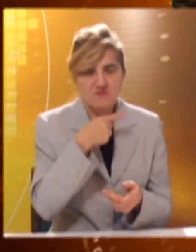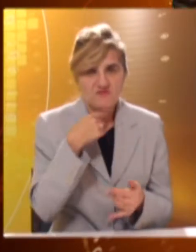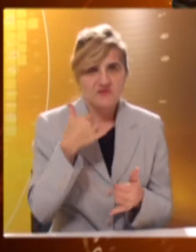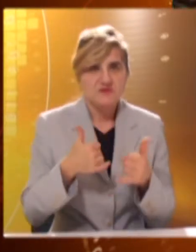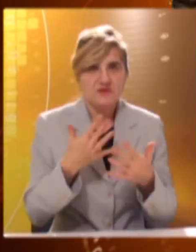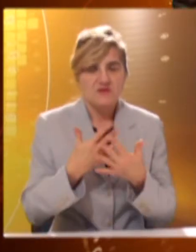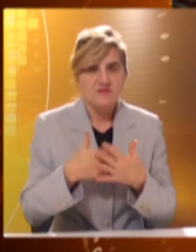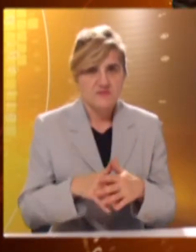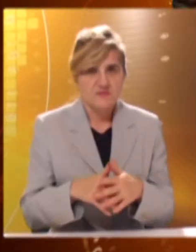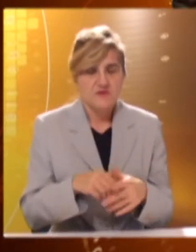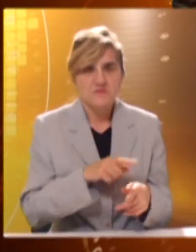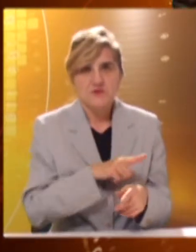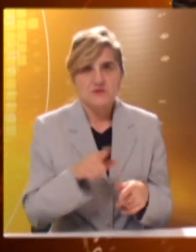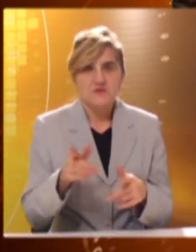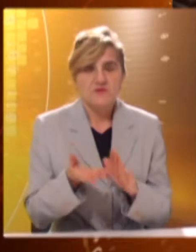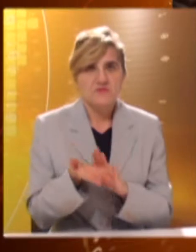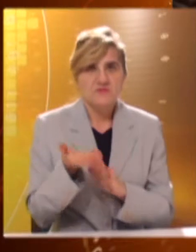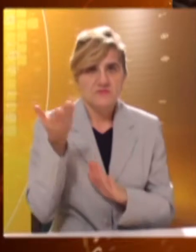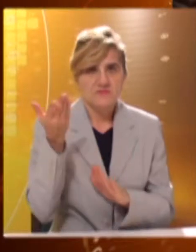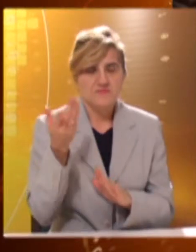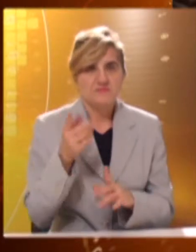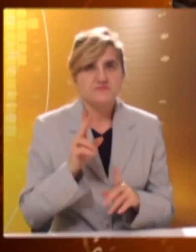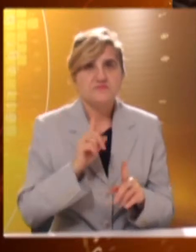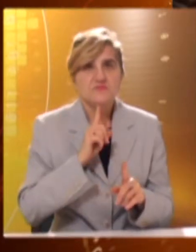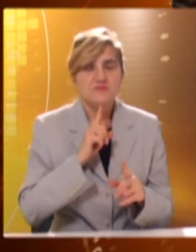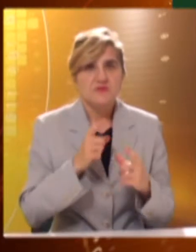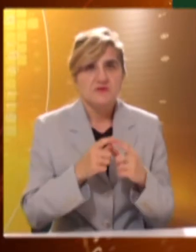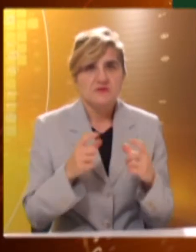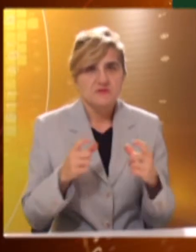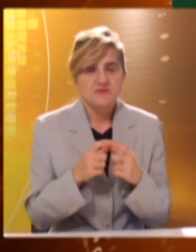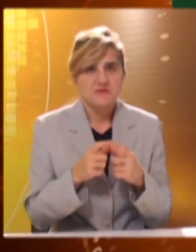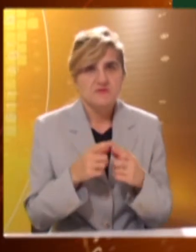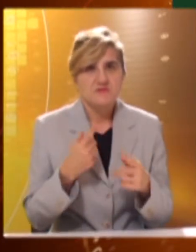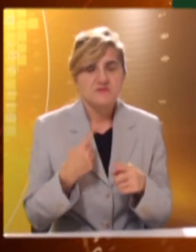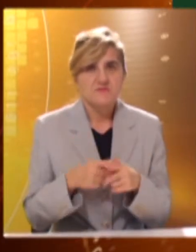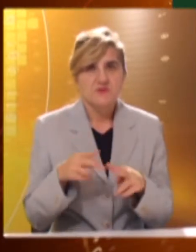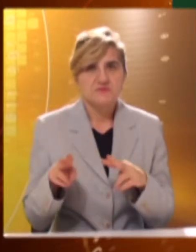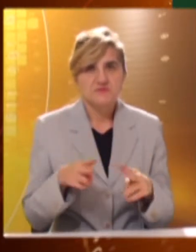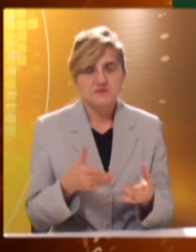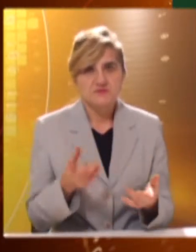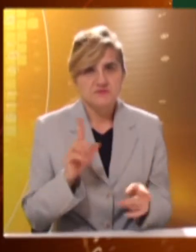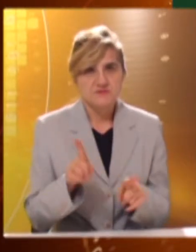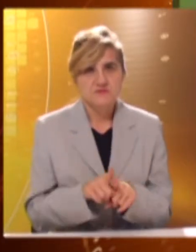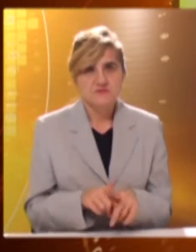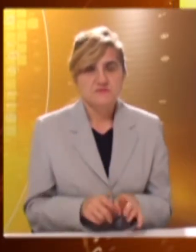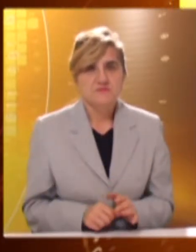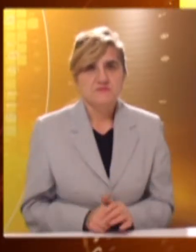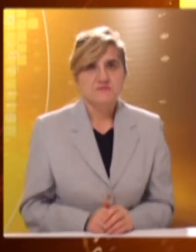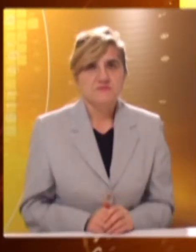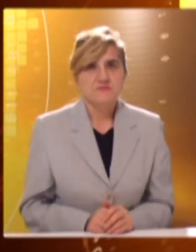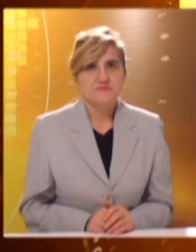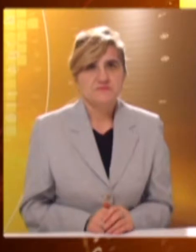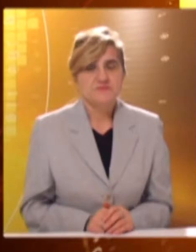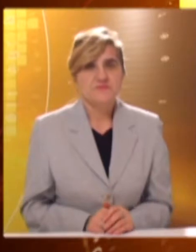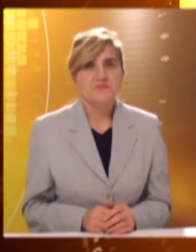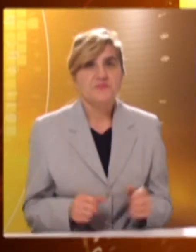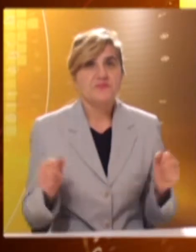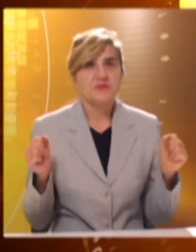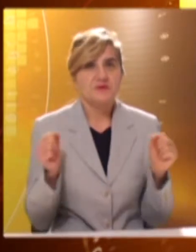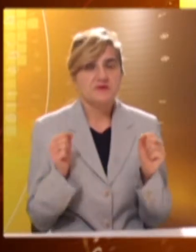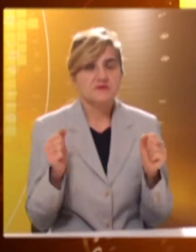fizičko ili pravno lice. Nadležni organi mogu naplaćivati mandatne kazne, a mogu podneti i prekršajne prijave. Zimska služba